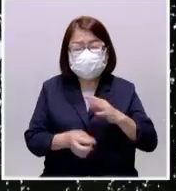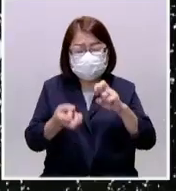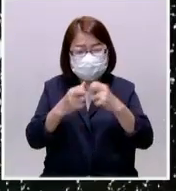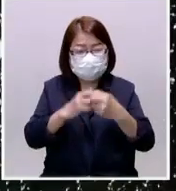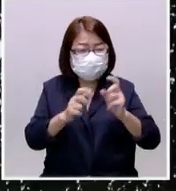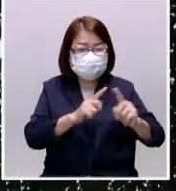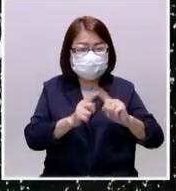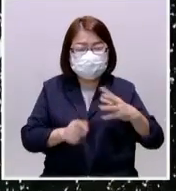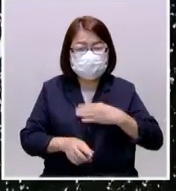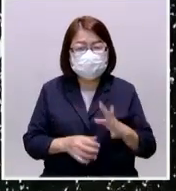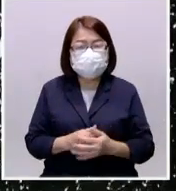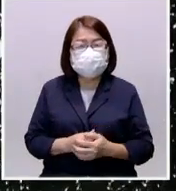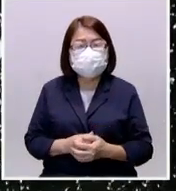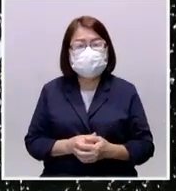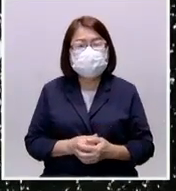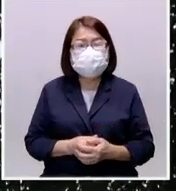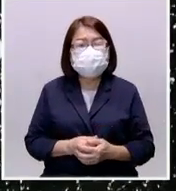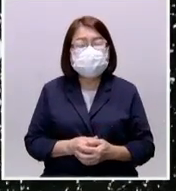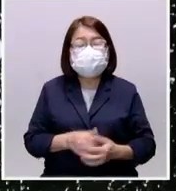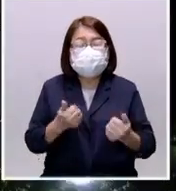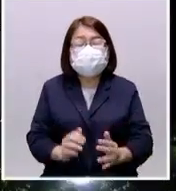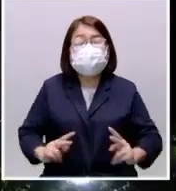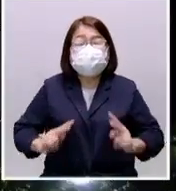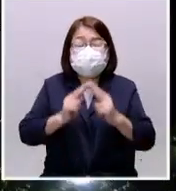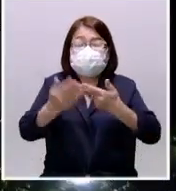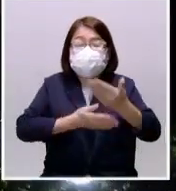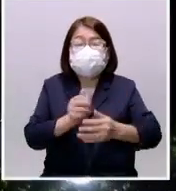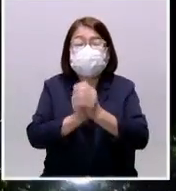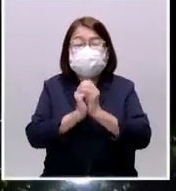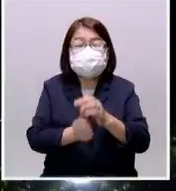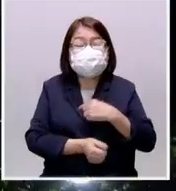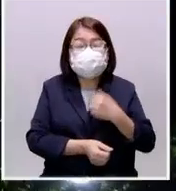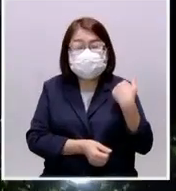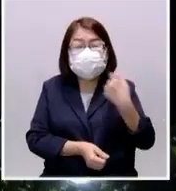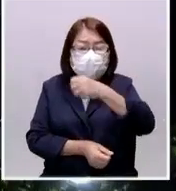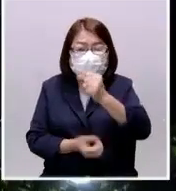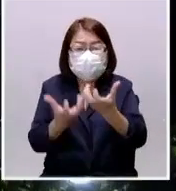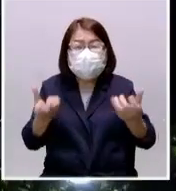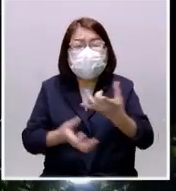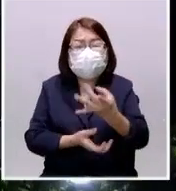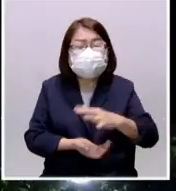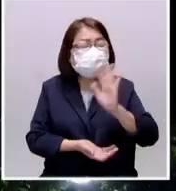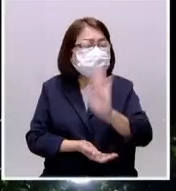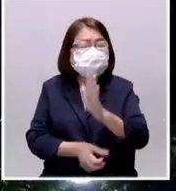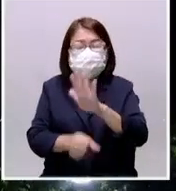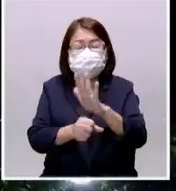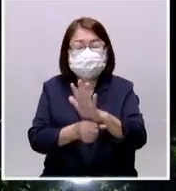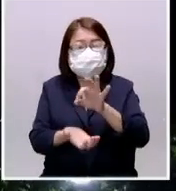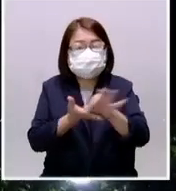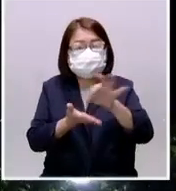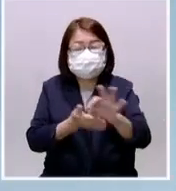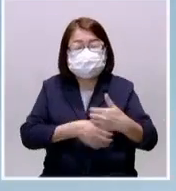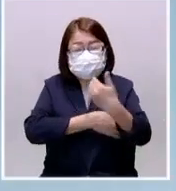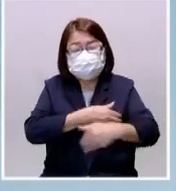ายนอกจากนี้กระทรวงพาณิชย์จีนยังสั่งแบนสินค้าจากไต้หวันด้วยโดยประกาศระงับการนำข้าวขนมปังประเ